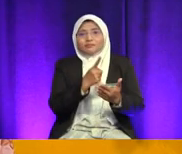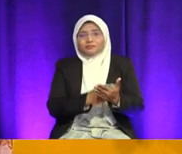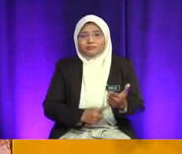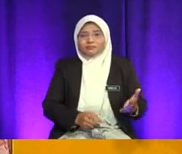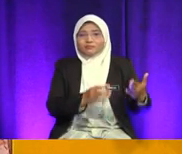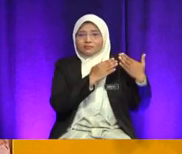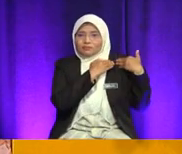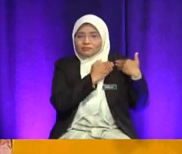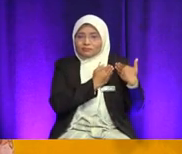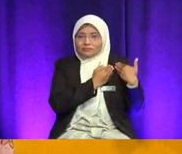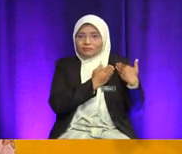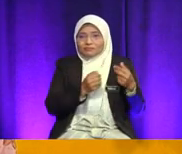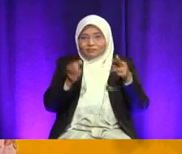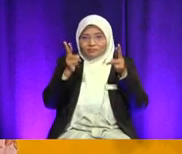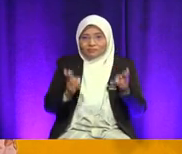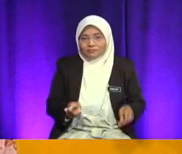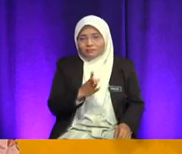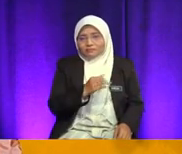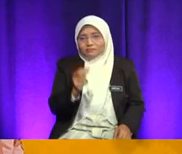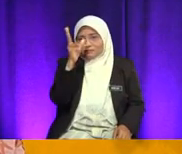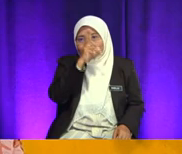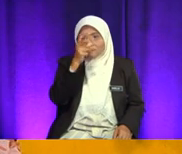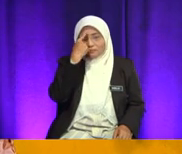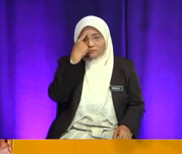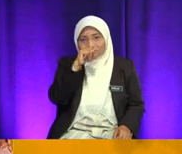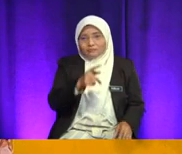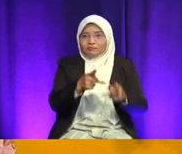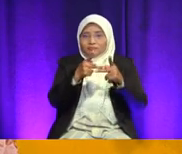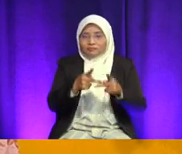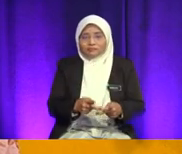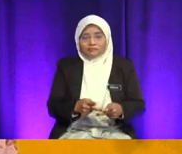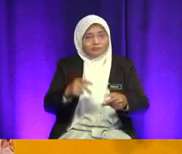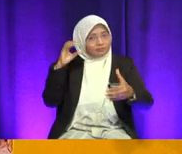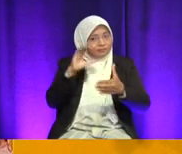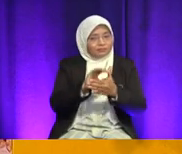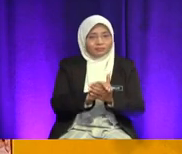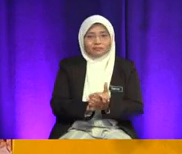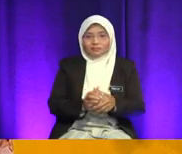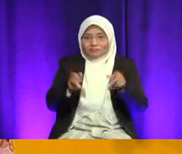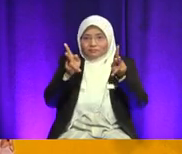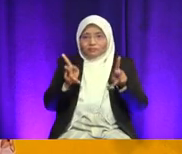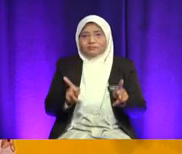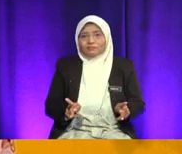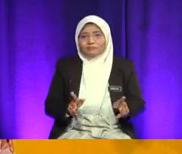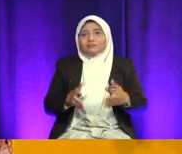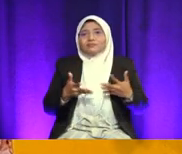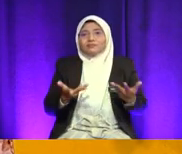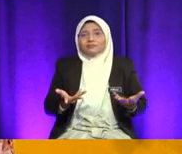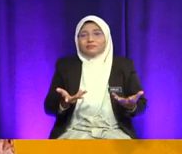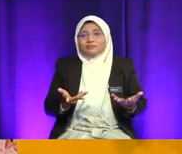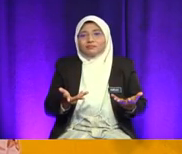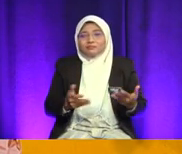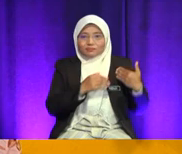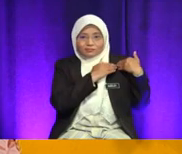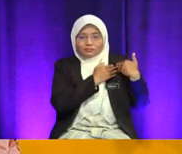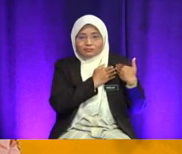pemerintah untuk mengekalkan perpaduan kaum kita lihat peranan-peranan pemerintah